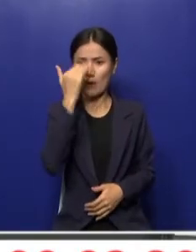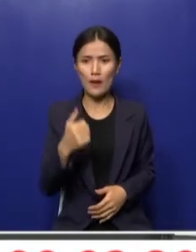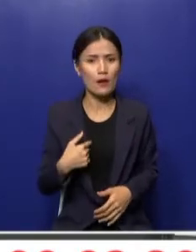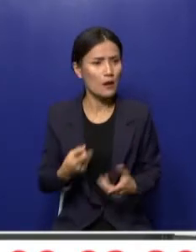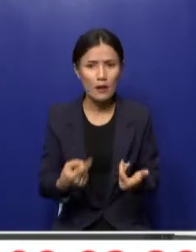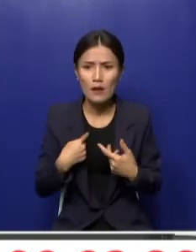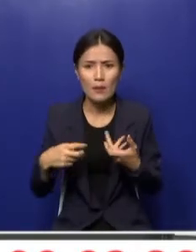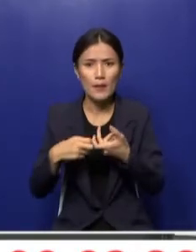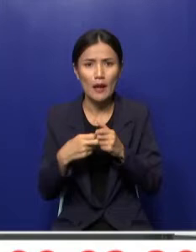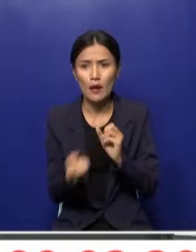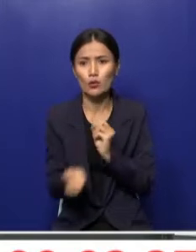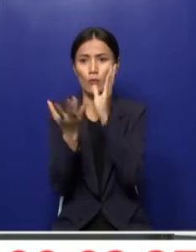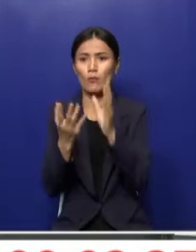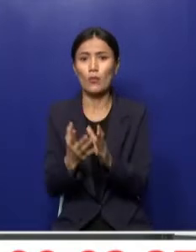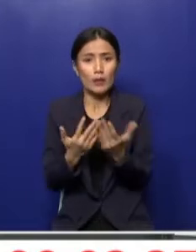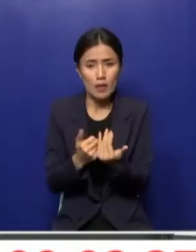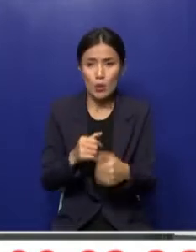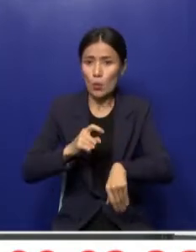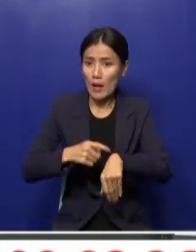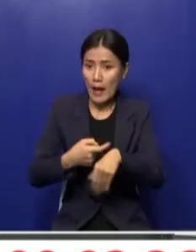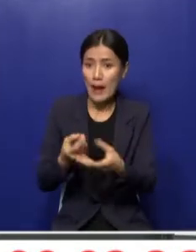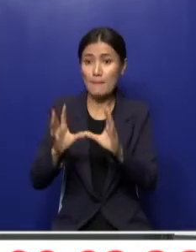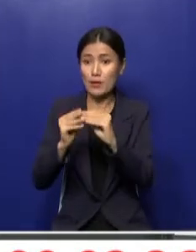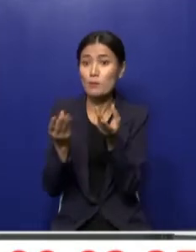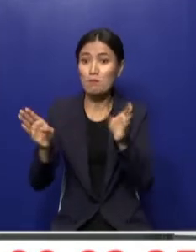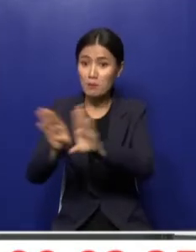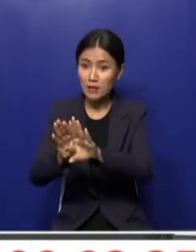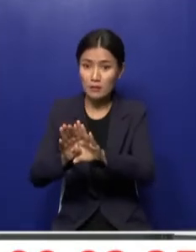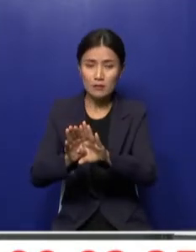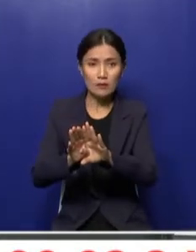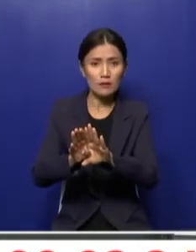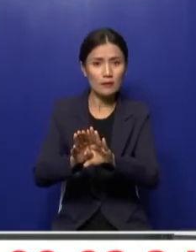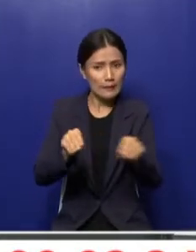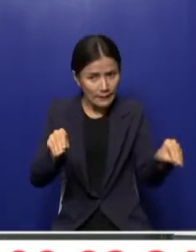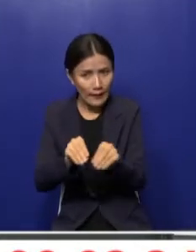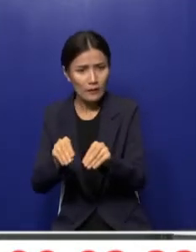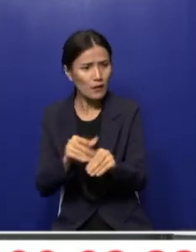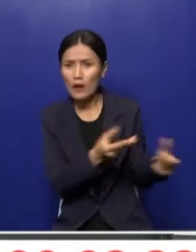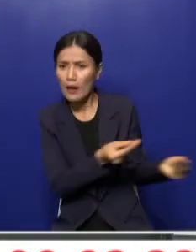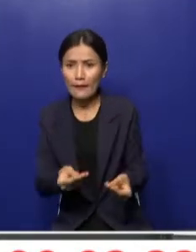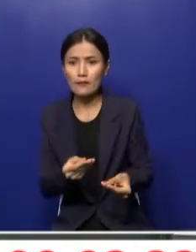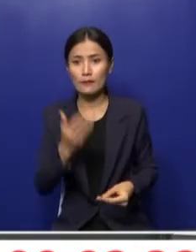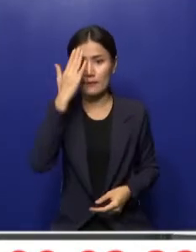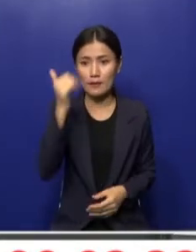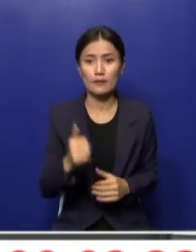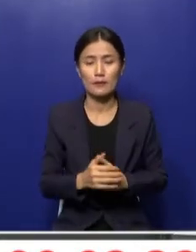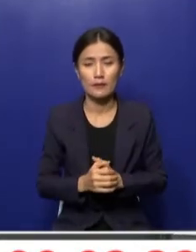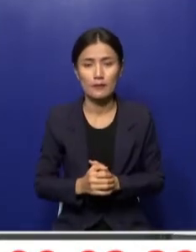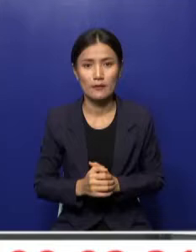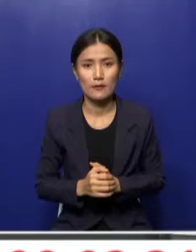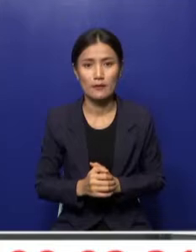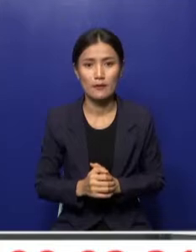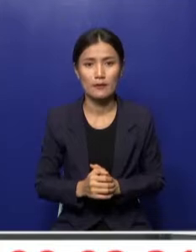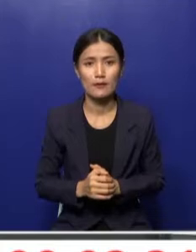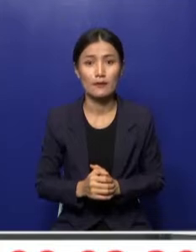เวลาคาบเกี่ยวกันระหว่างเป็นสมัยประชุมกับสมัยประชุมครั้งหน้านะครับก็ด้วยวัน